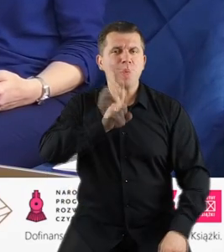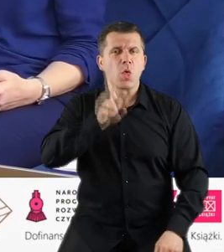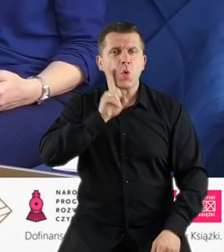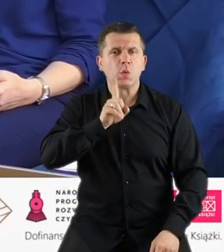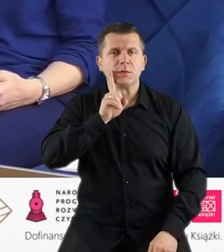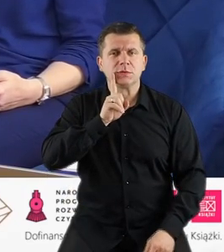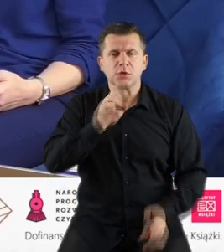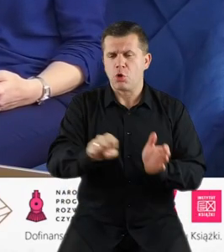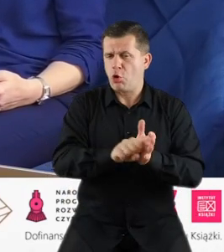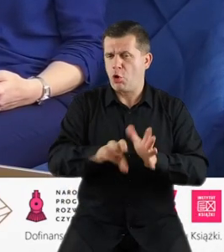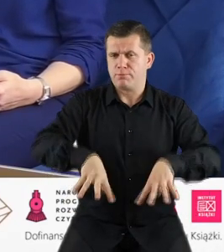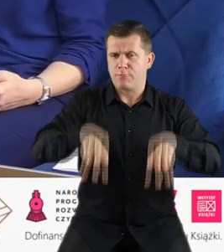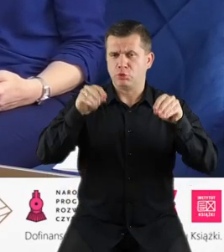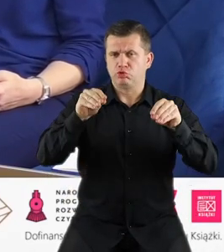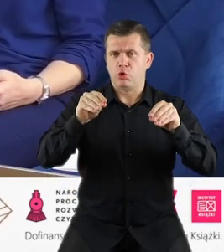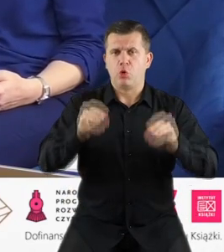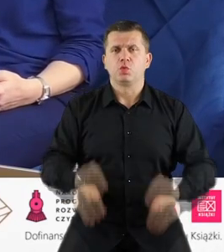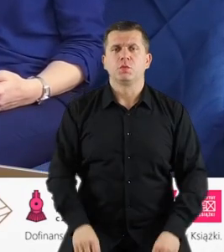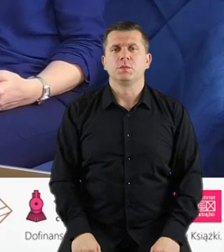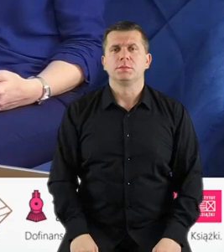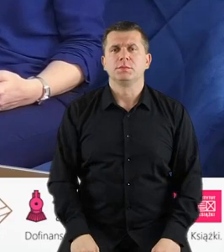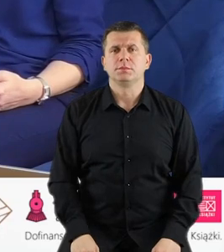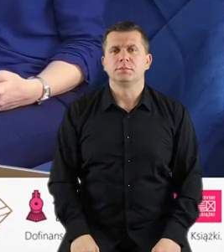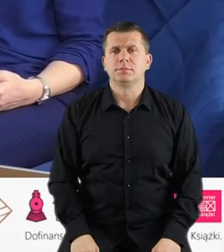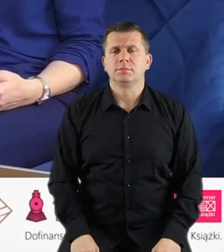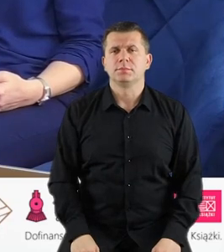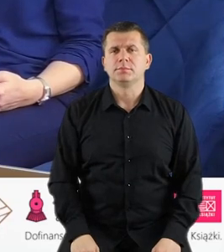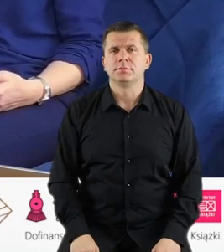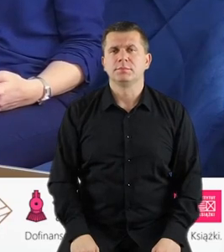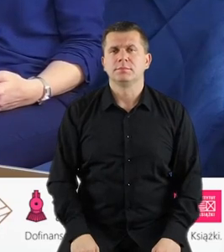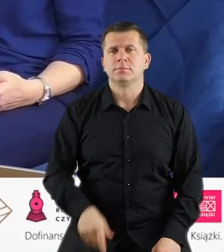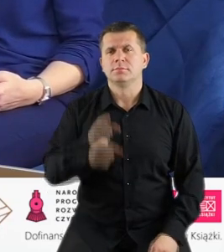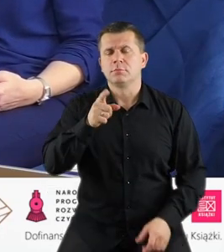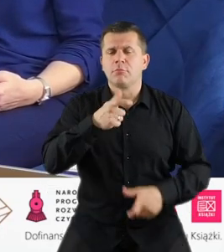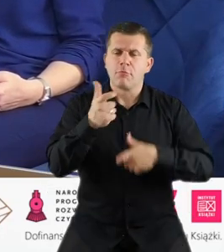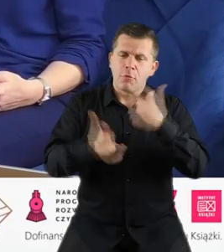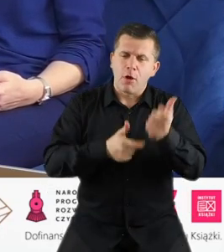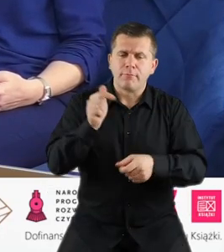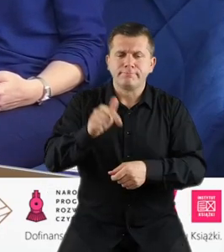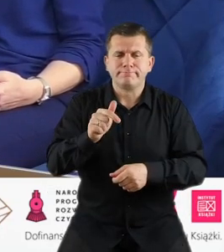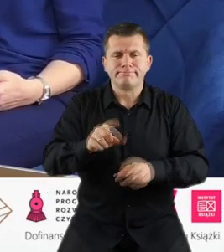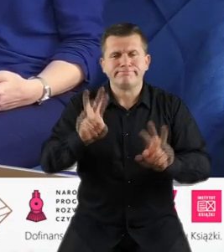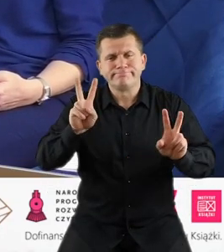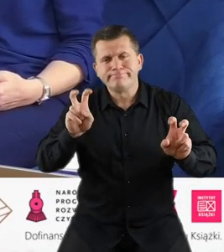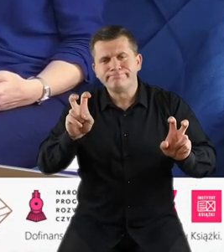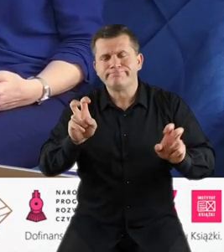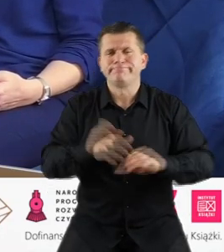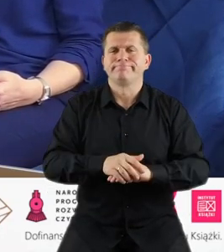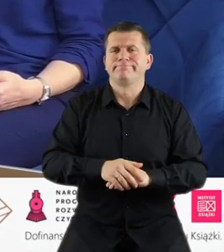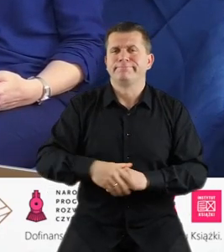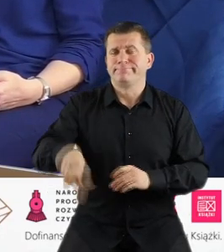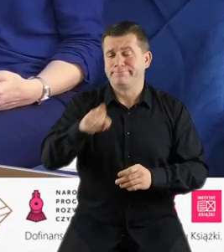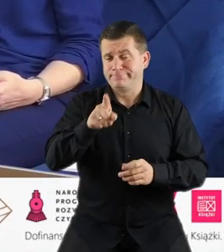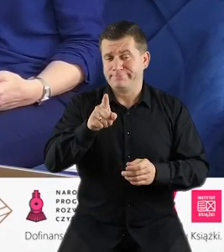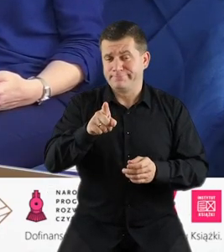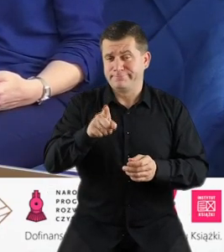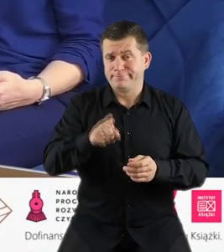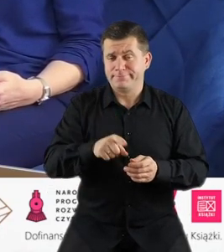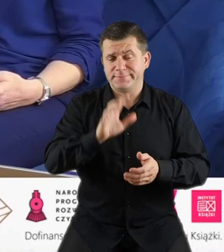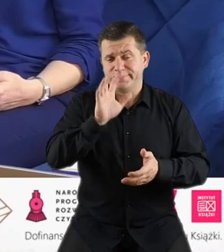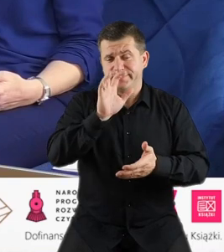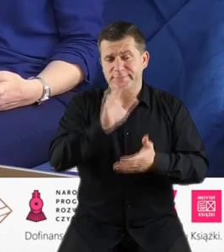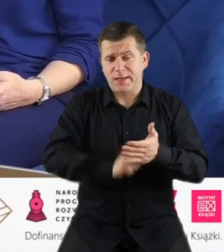męski, właściwie od samego początku. I stosuje pani tutaj pewien zabieg, mianowicie taki, że zabiera